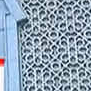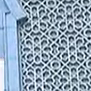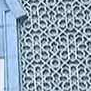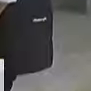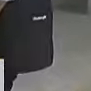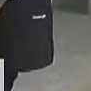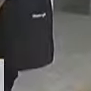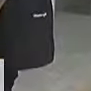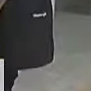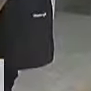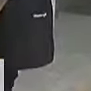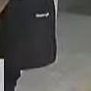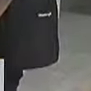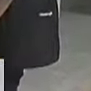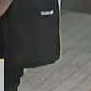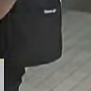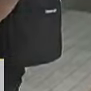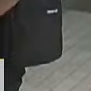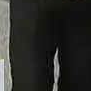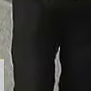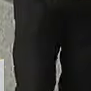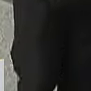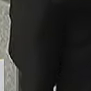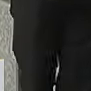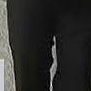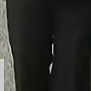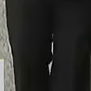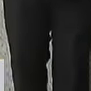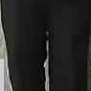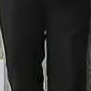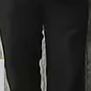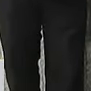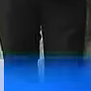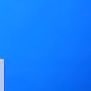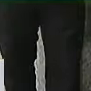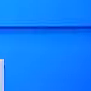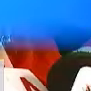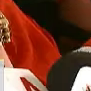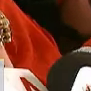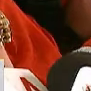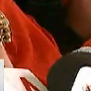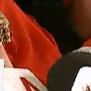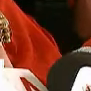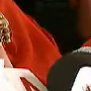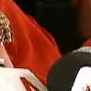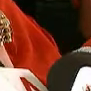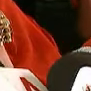Bekas CEO kumpulan Sime Darby bebas tuduhan pecah amanah.